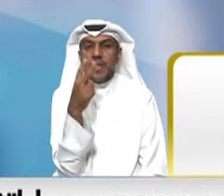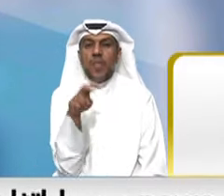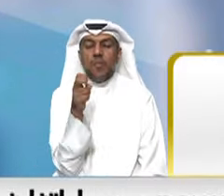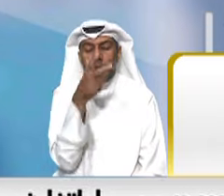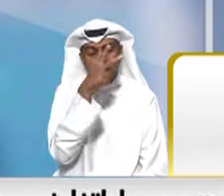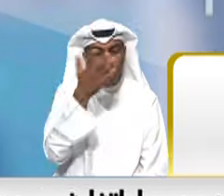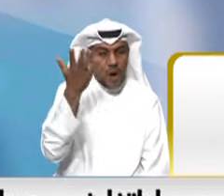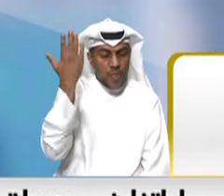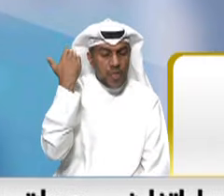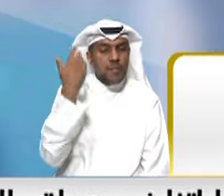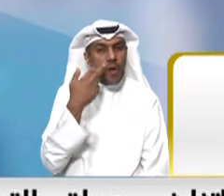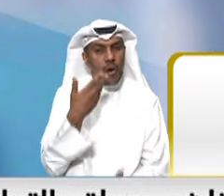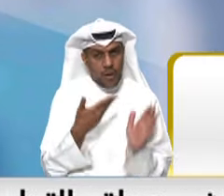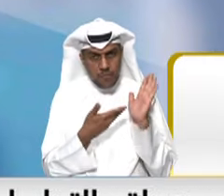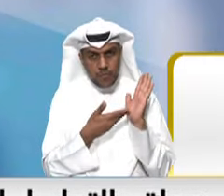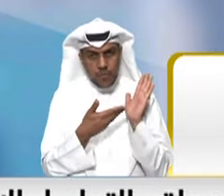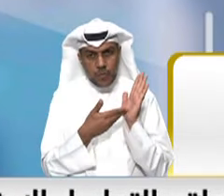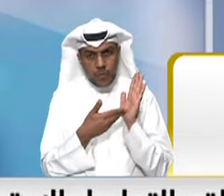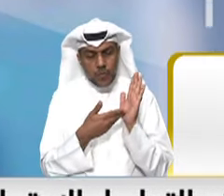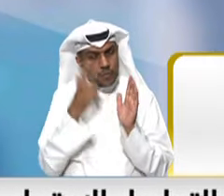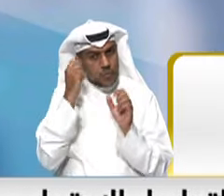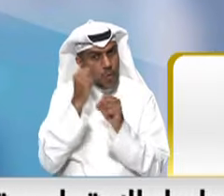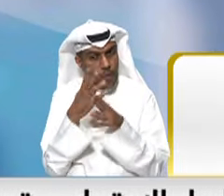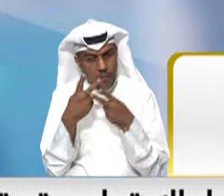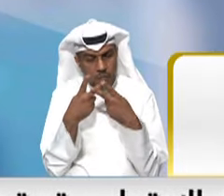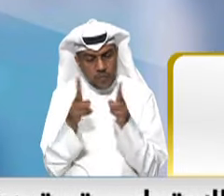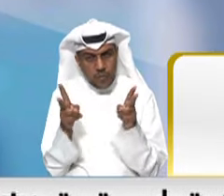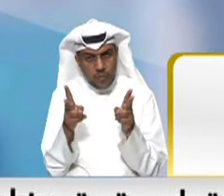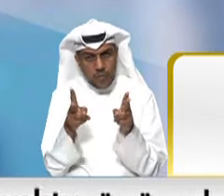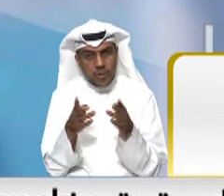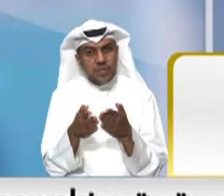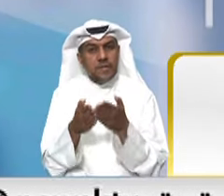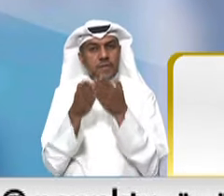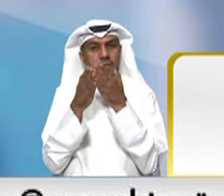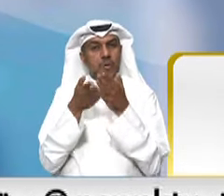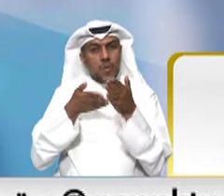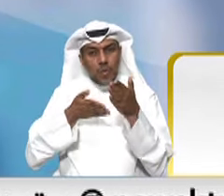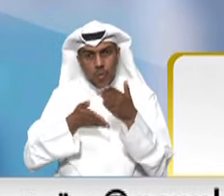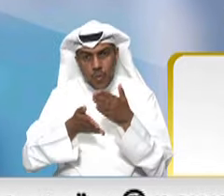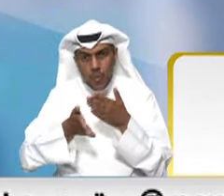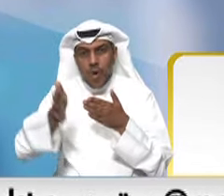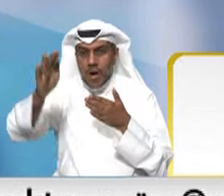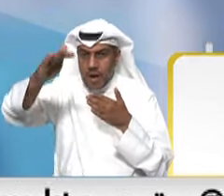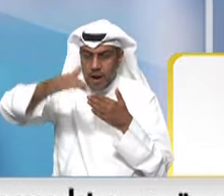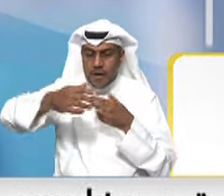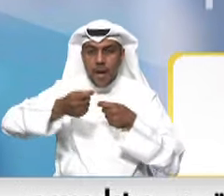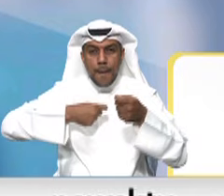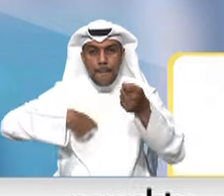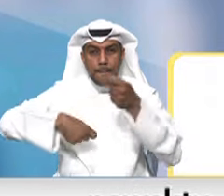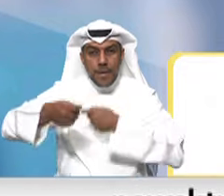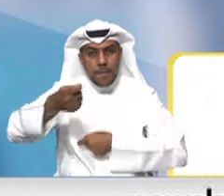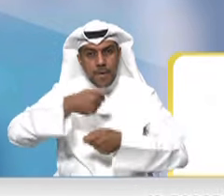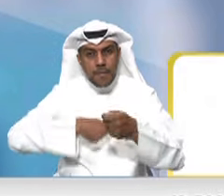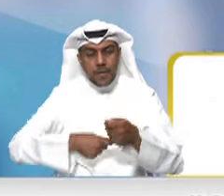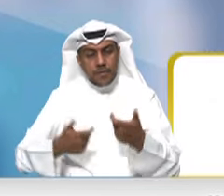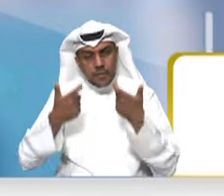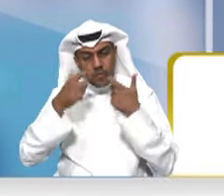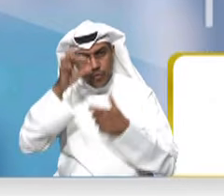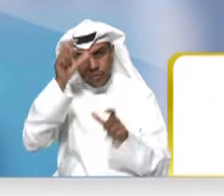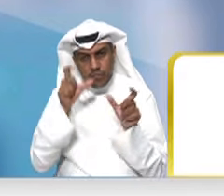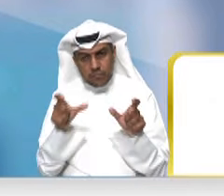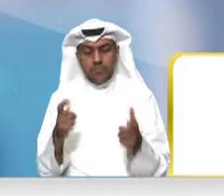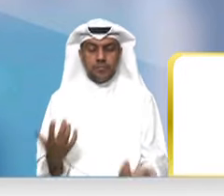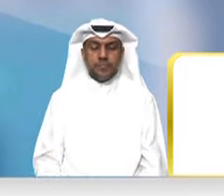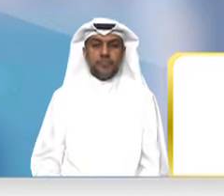1982 من أجل ضمان حرية وانسيابية الملاحة وتوفير الأمن والاستقرار فيها.